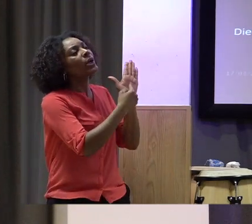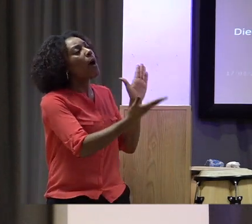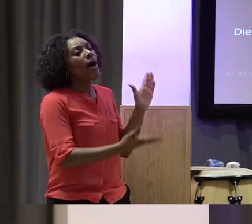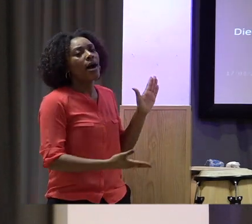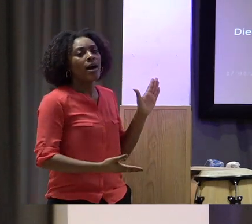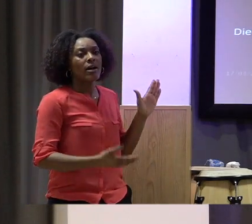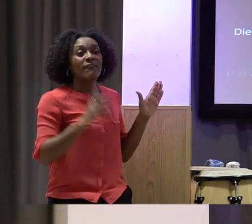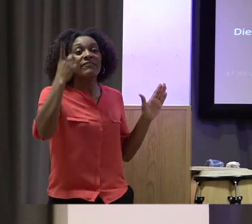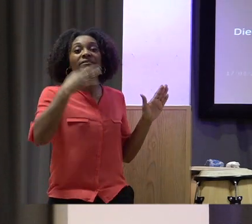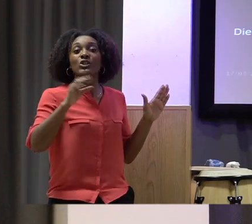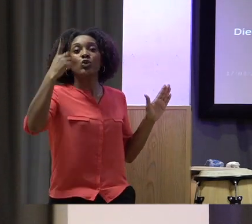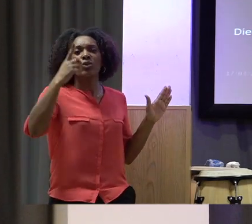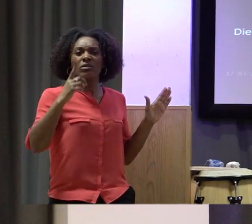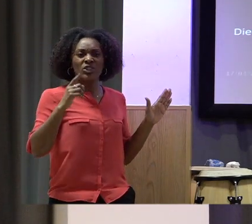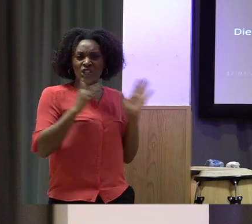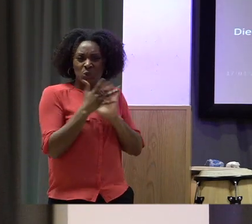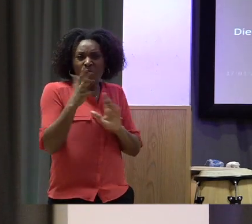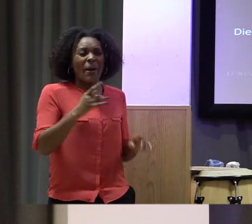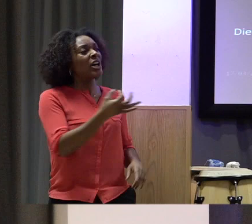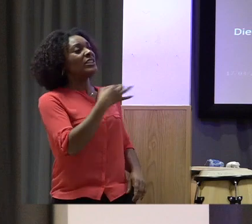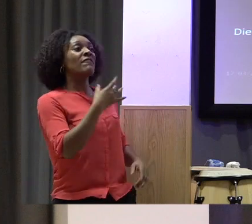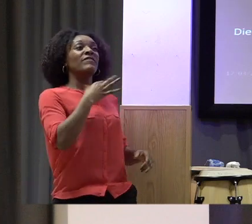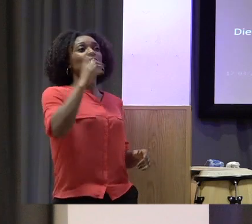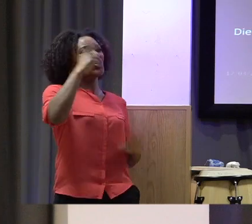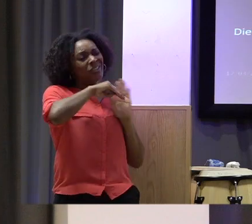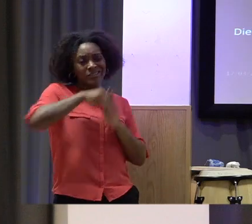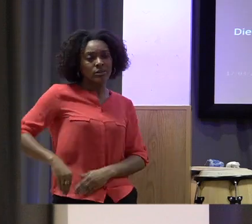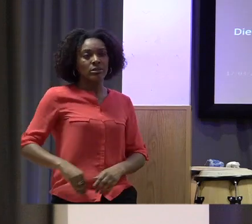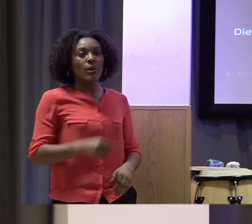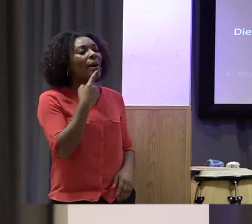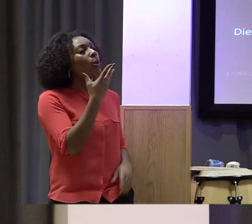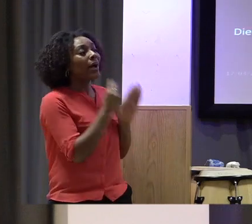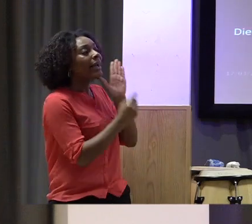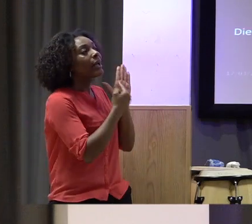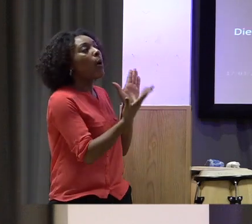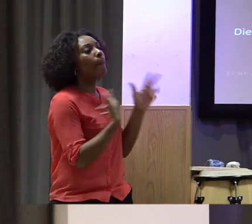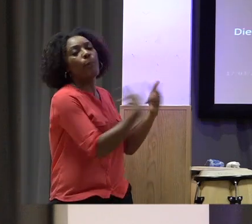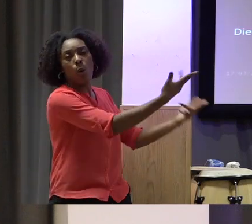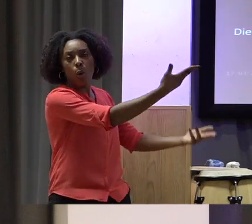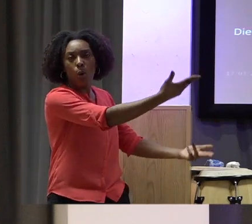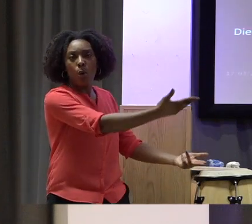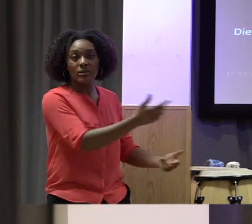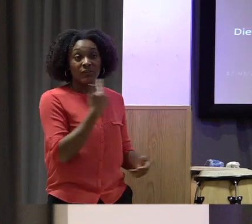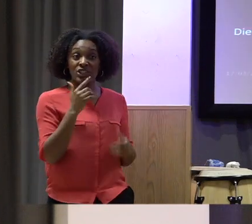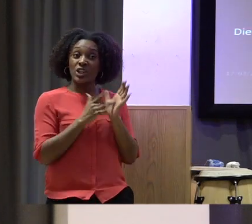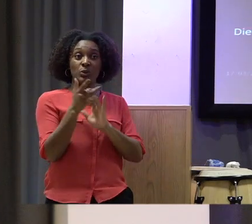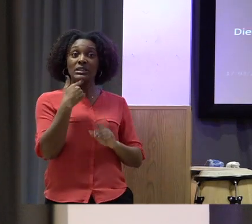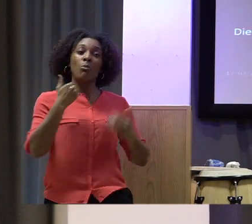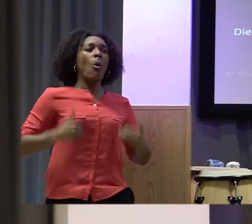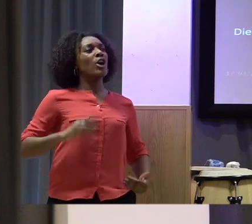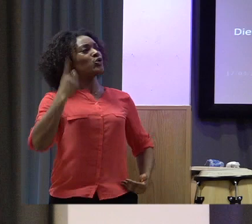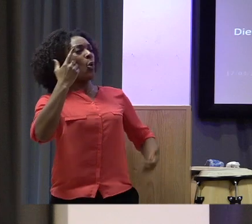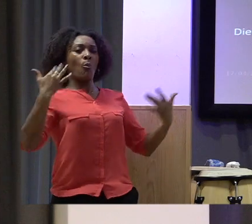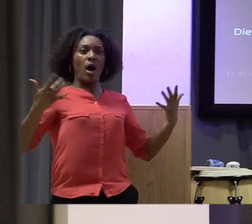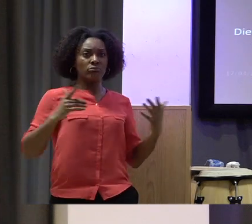Et je crois que ce modèle marche. D'abord parce que Jésus l'a utilisé, on a vu les résultats, mais c'est parce que nous, aujourd'hui, nous